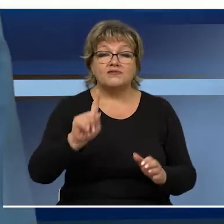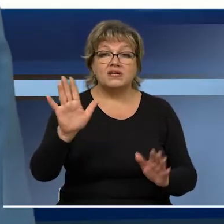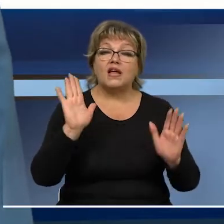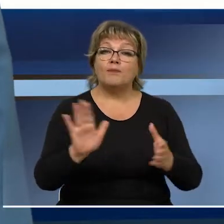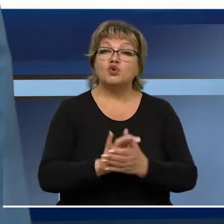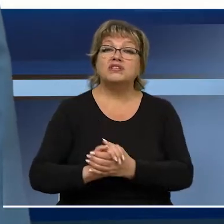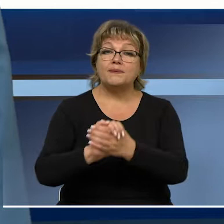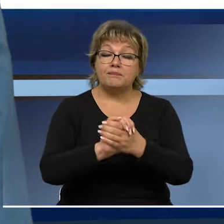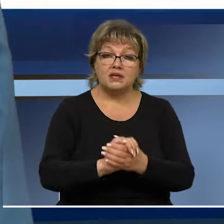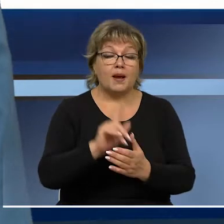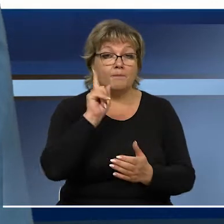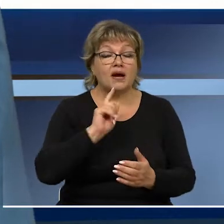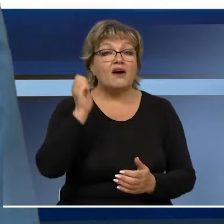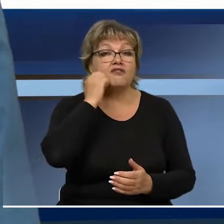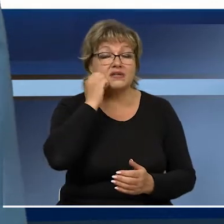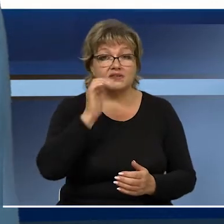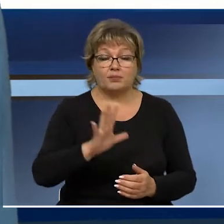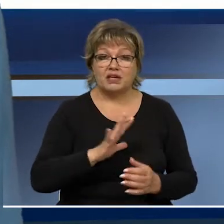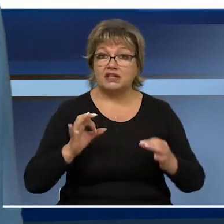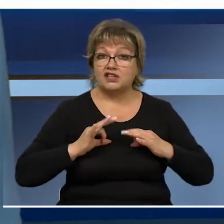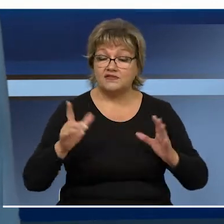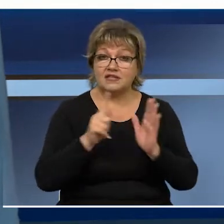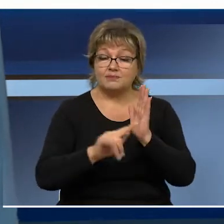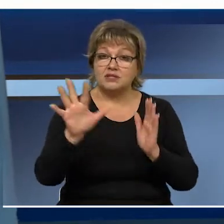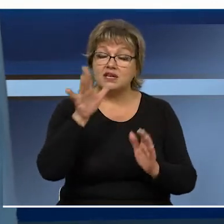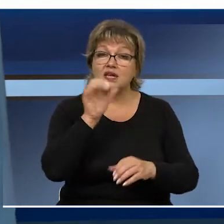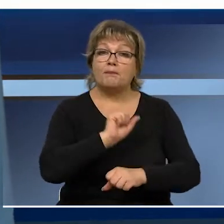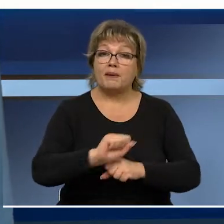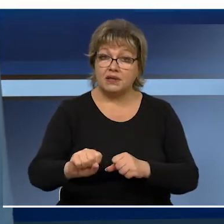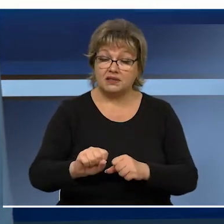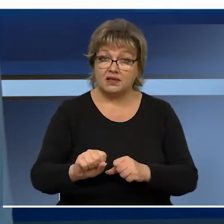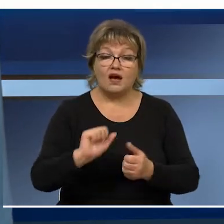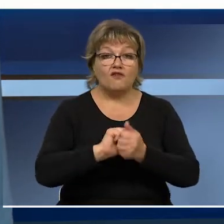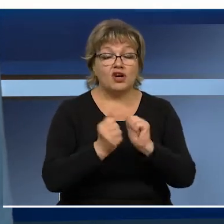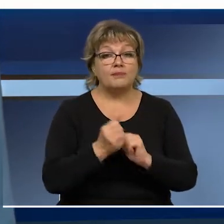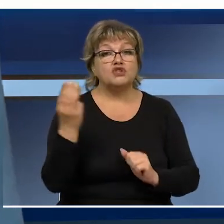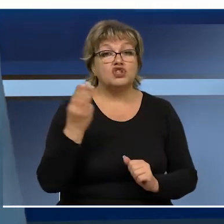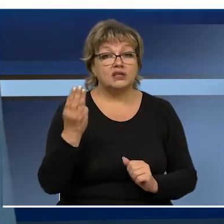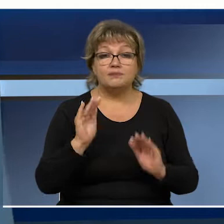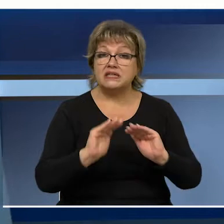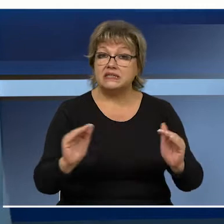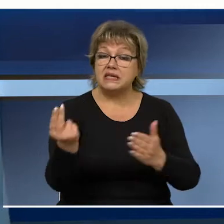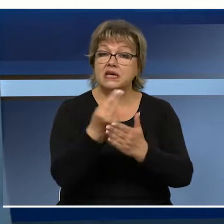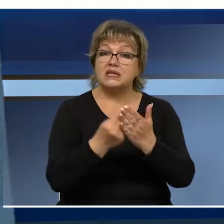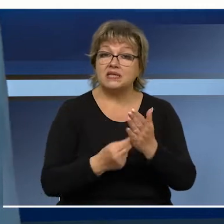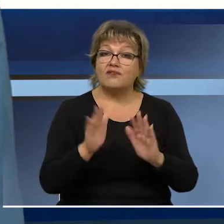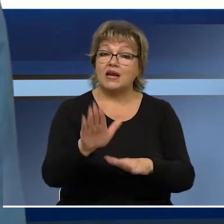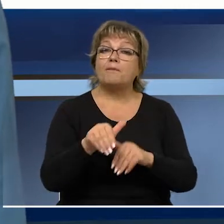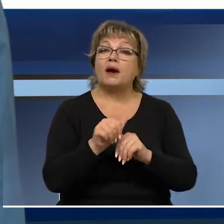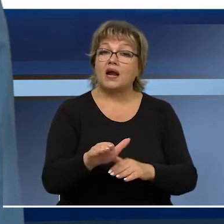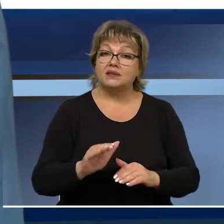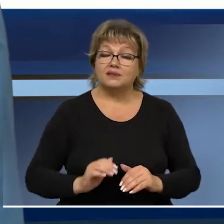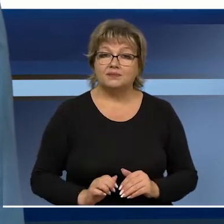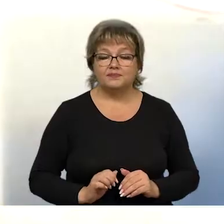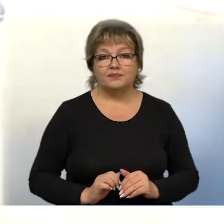пусть всегда будет мир пока в москве проходили торжества к 75-летию победы в каменске-шахтинском дети рисовали